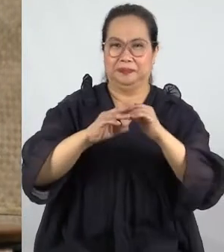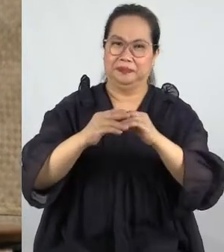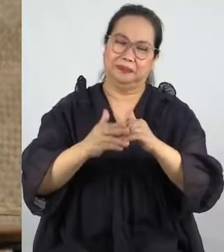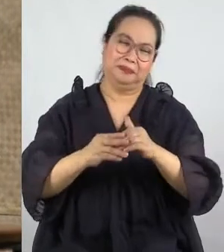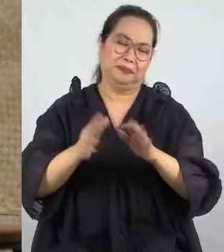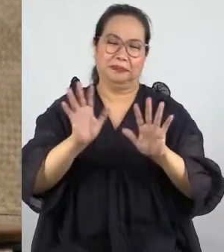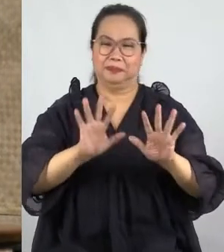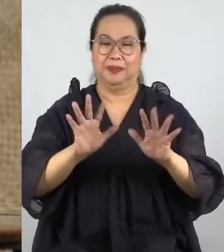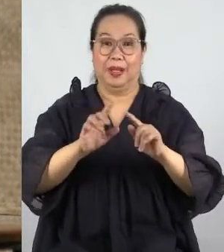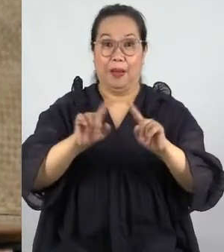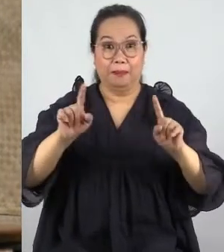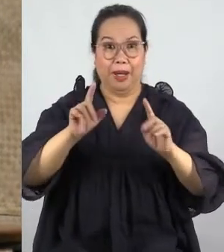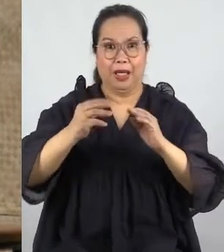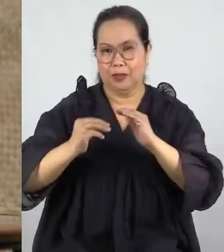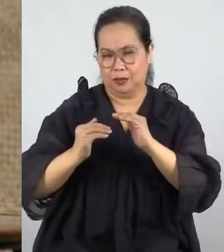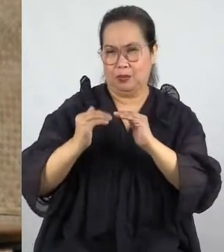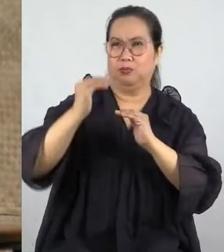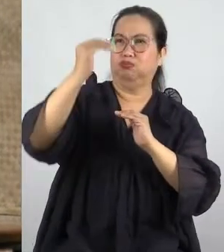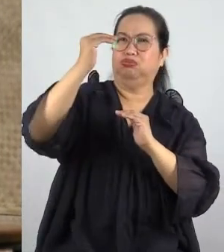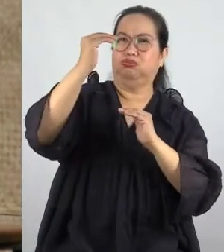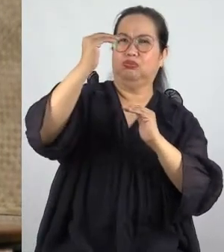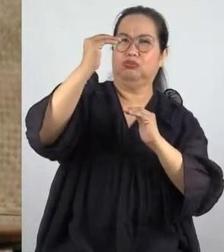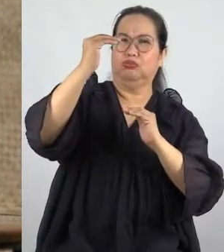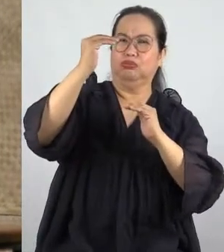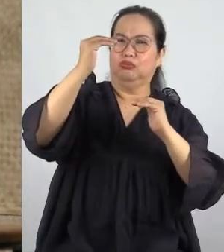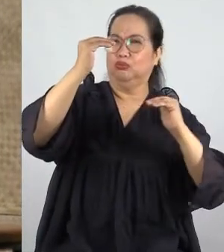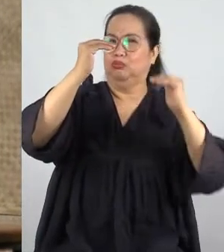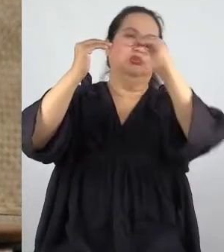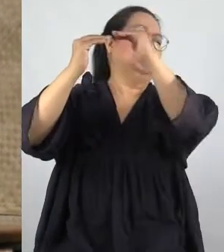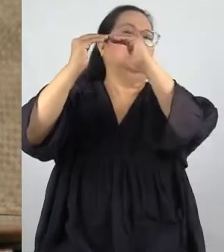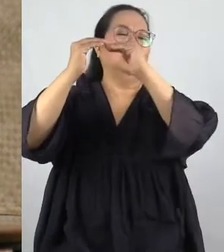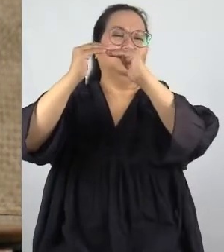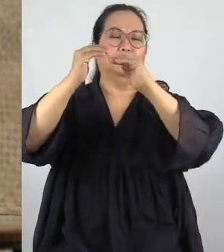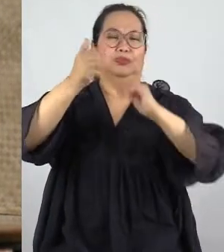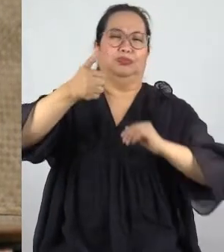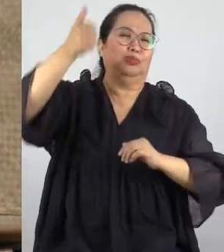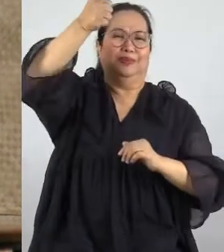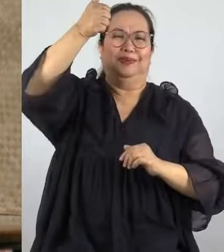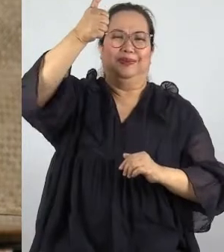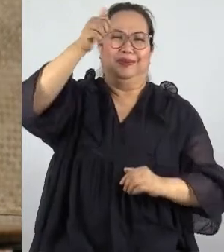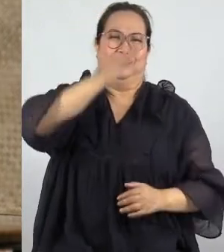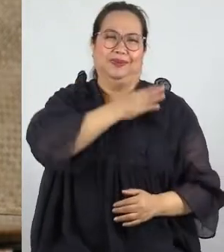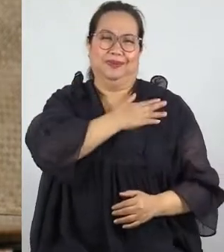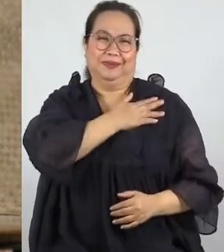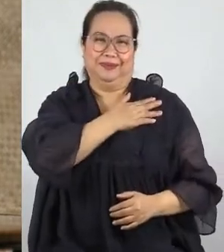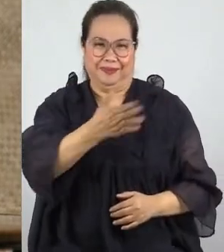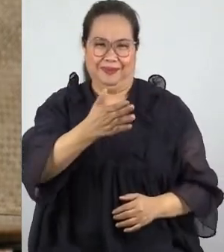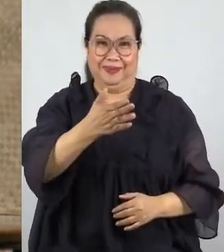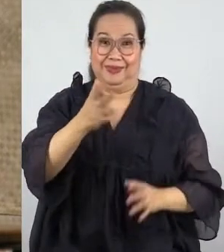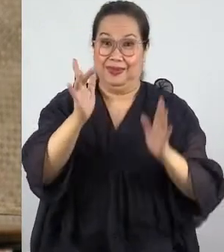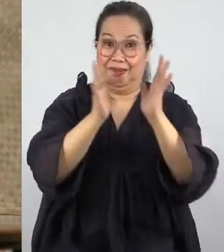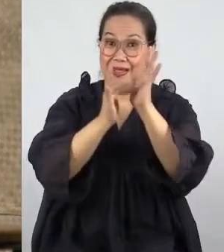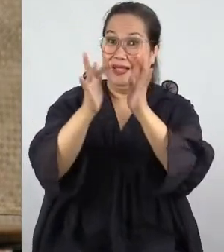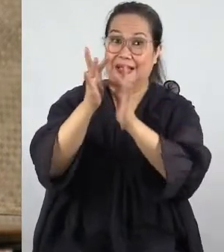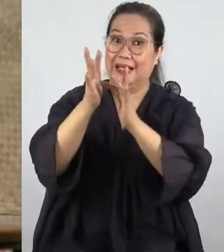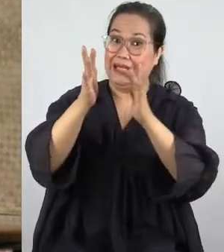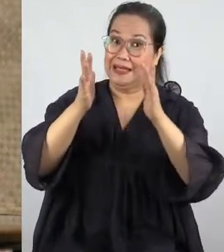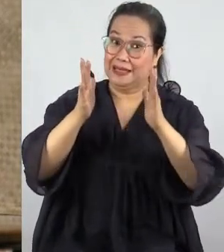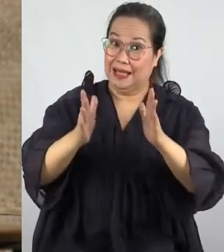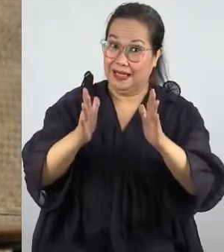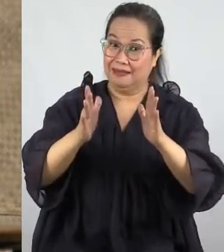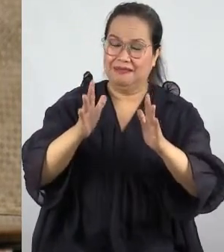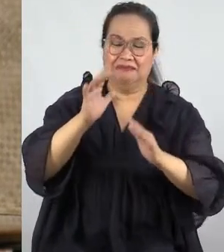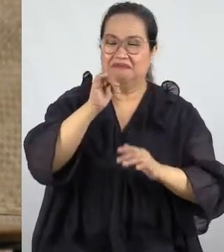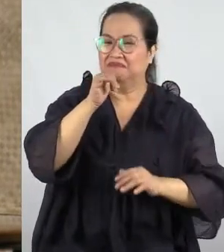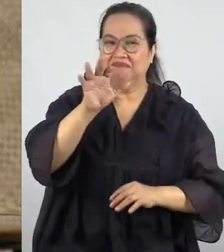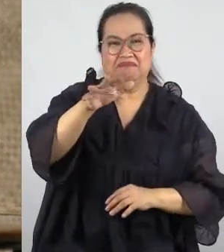kundi maximum commitment. Ulitin ko po, ang buhay Kristiyano ay